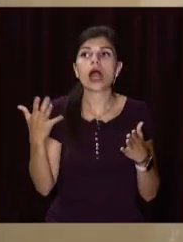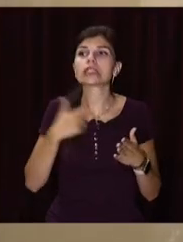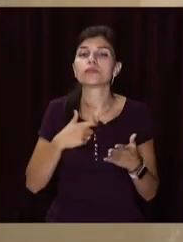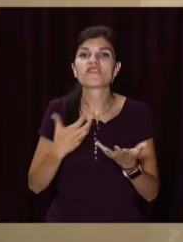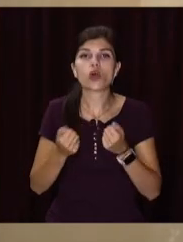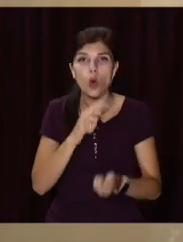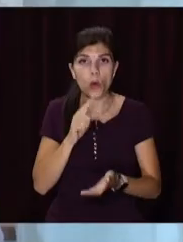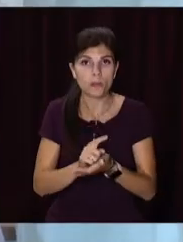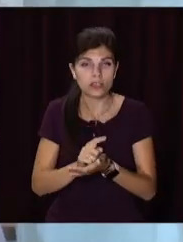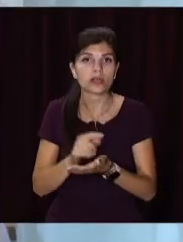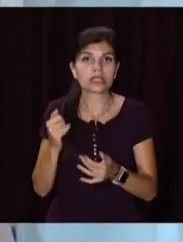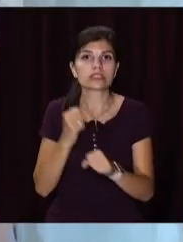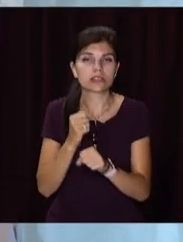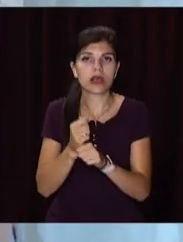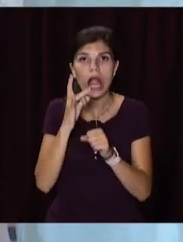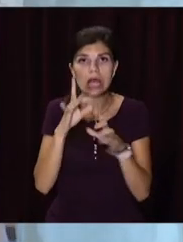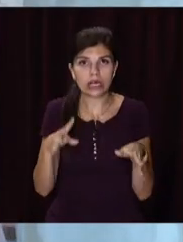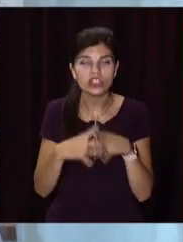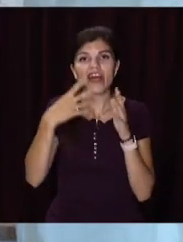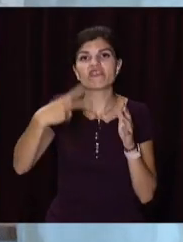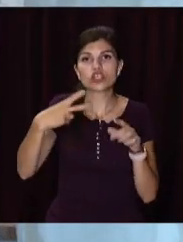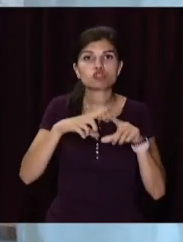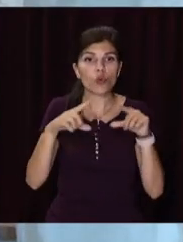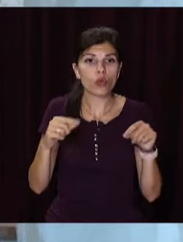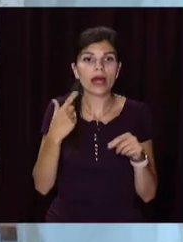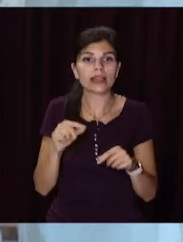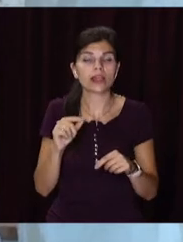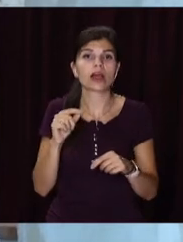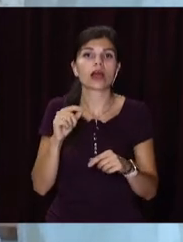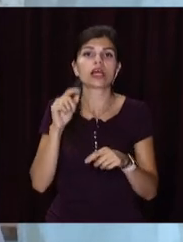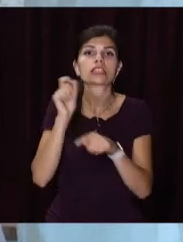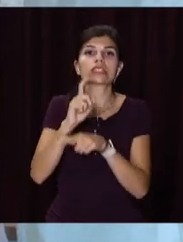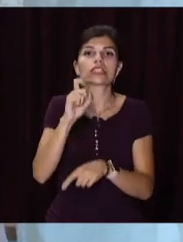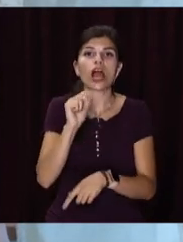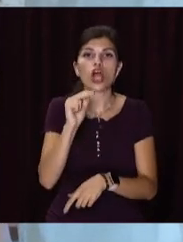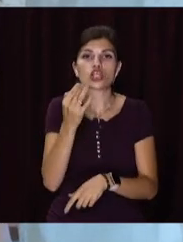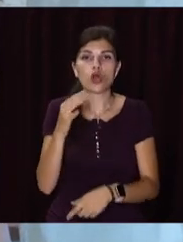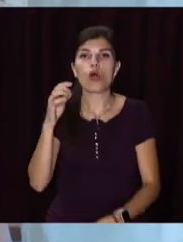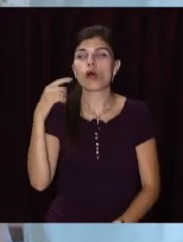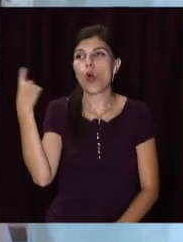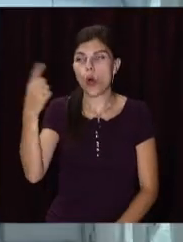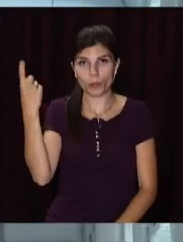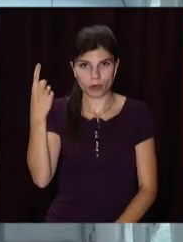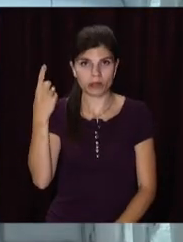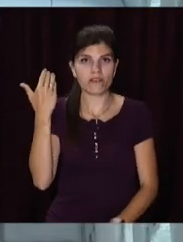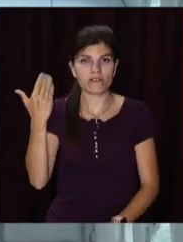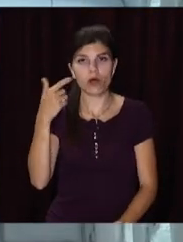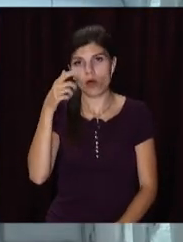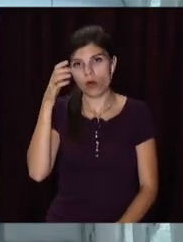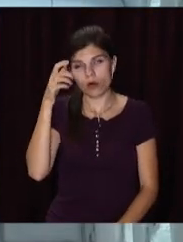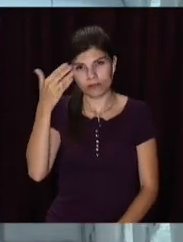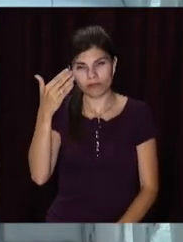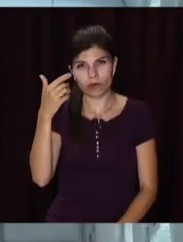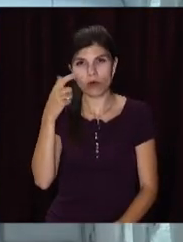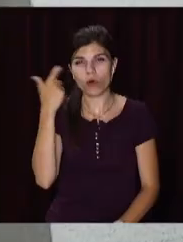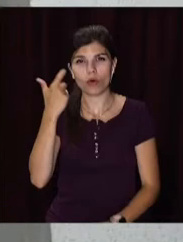також проведе реконструкцію 20-ї школи, де заказчиком виступає УКС облгосадміністрації. Капремонт двох навчальних